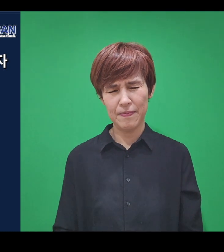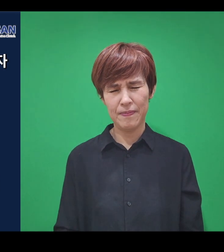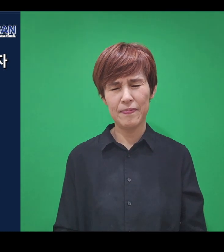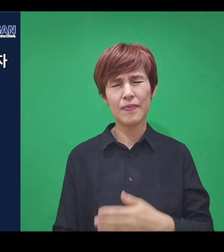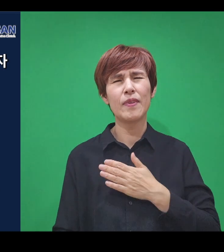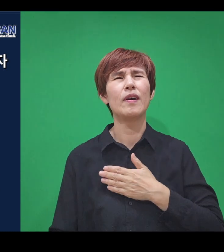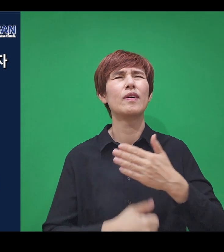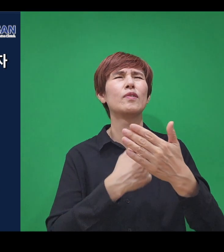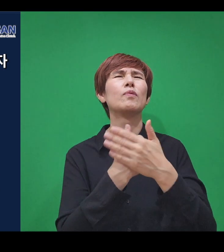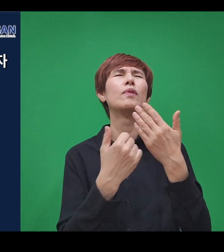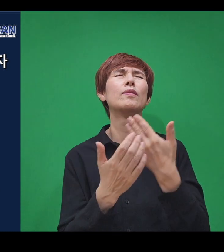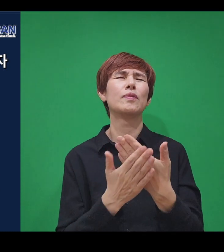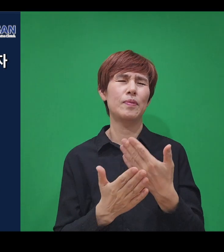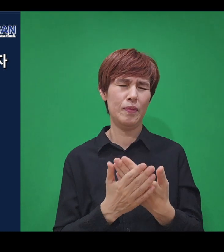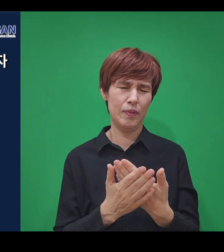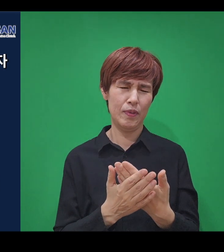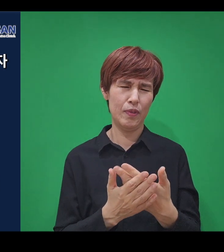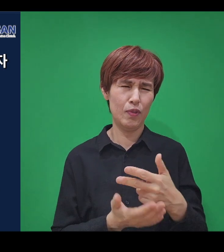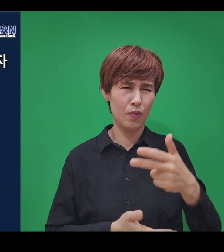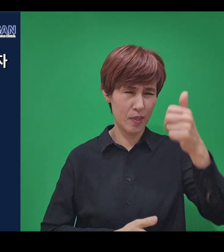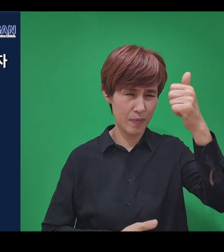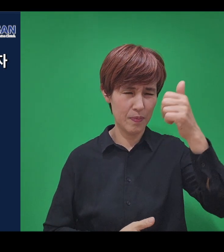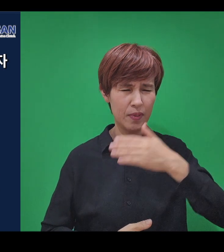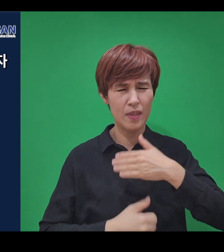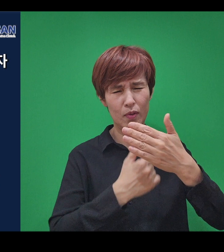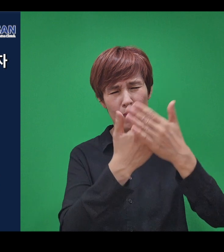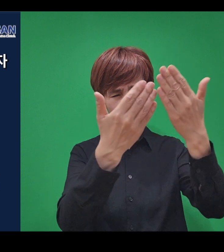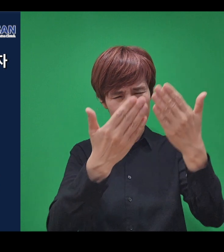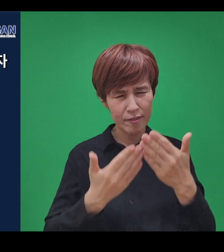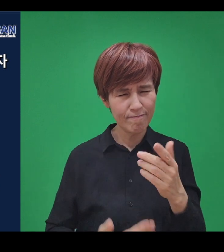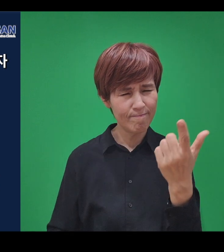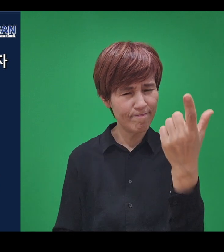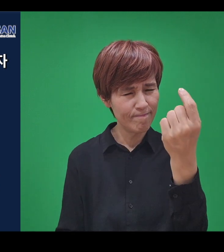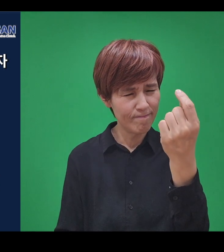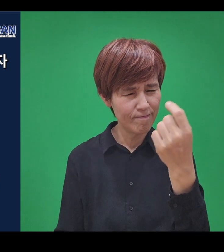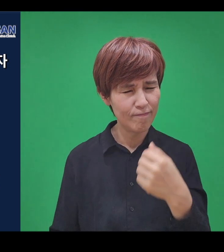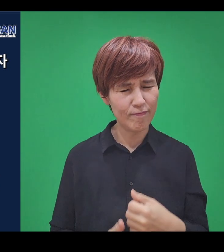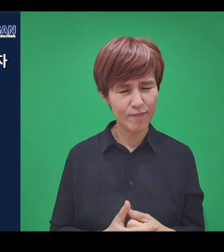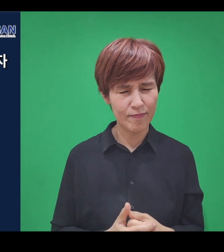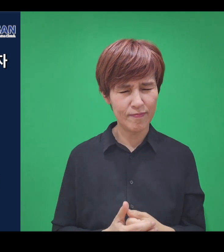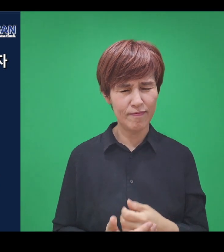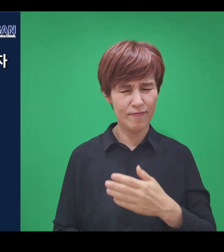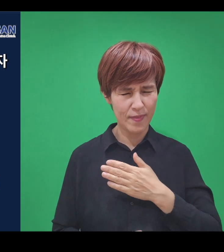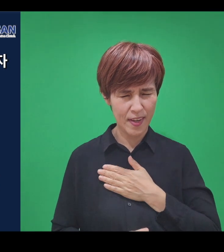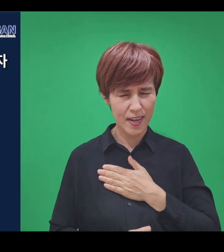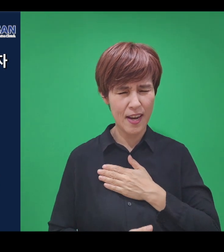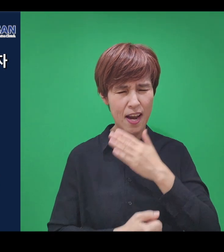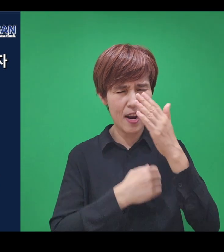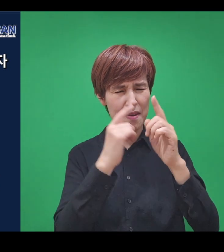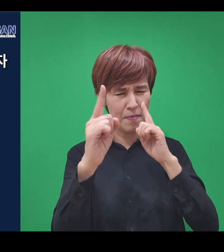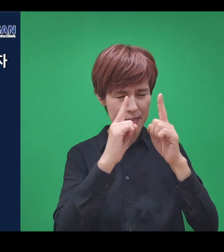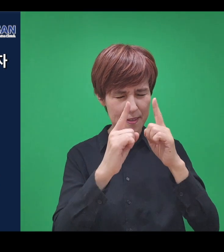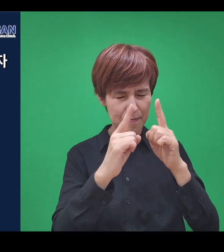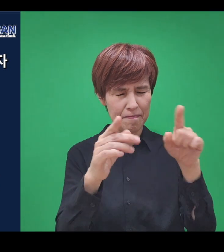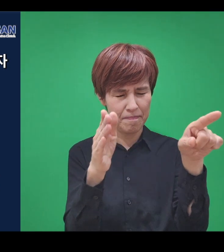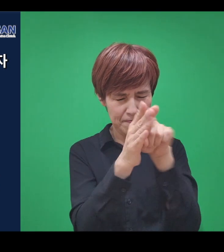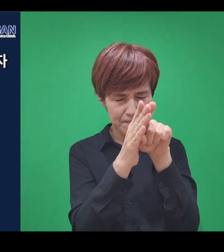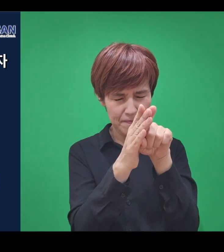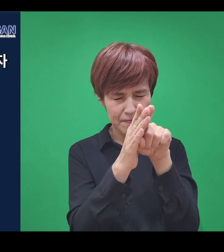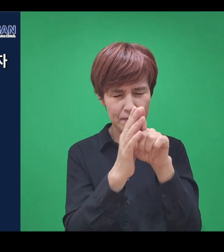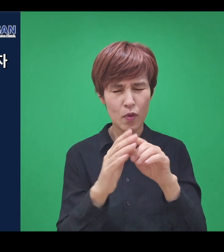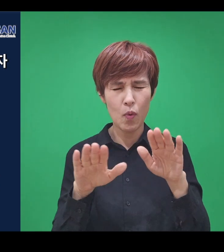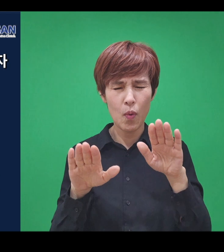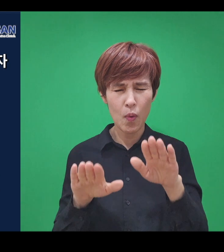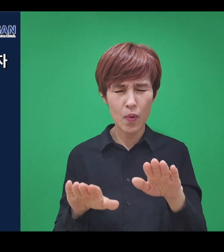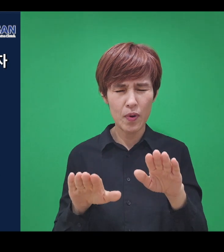날 도와주시옵소서. 주님은 나를 돕는 이시라고 분명히 말씀하셨으니 내가 이 약속의 말씀을 믿습니다. 우리 교우들